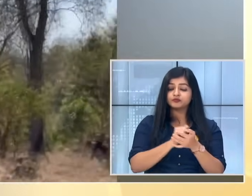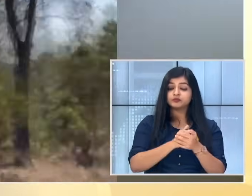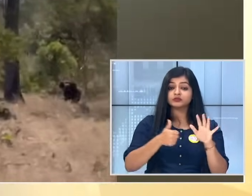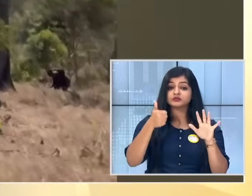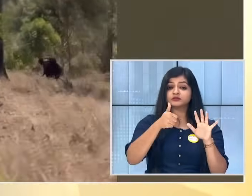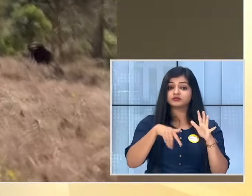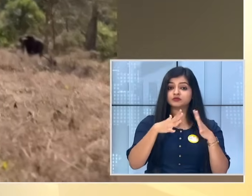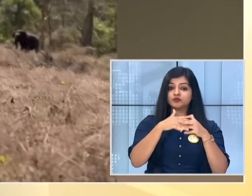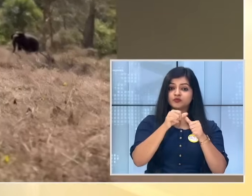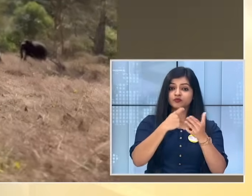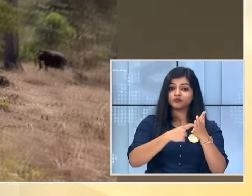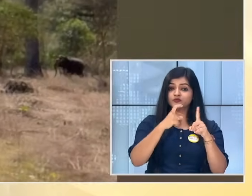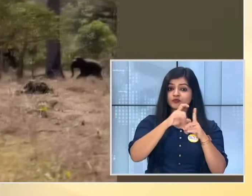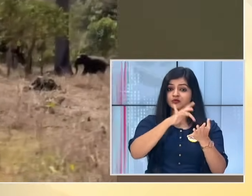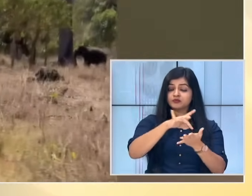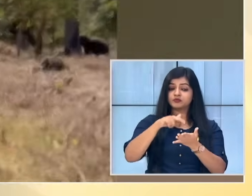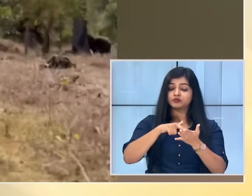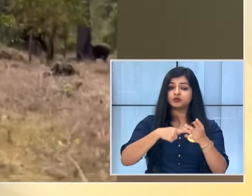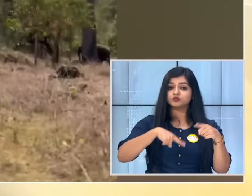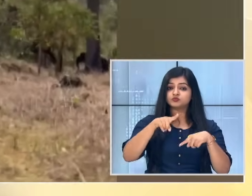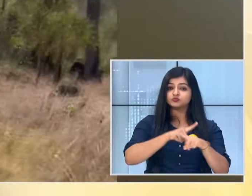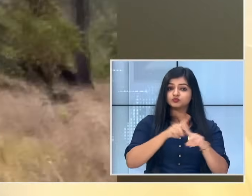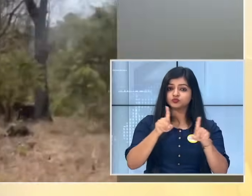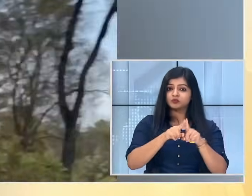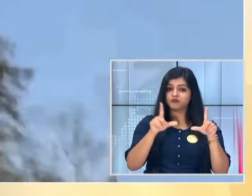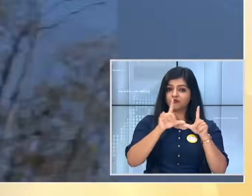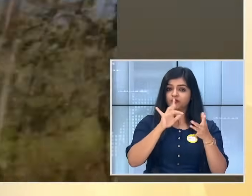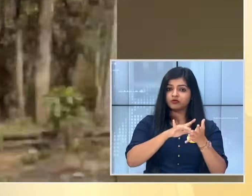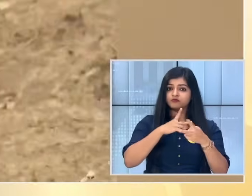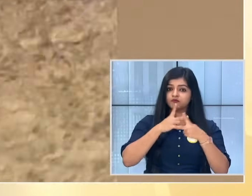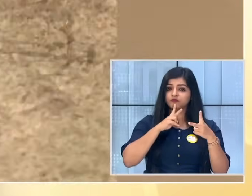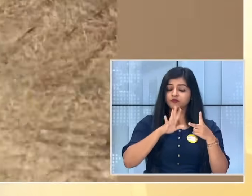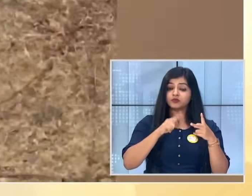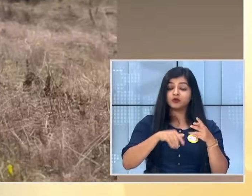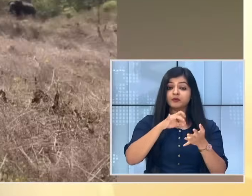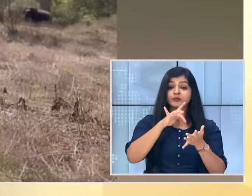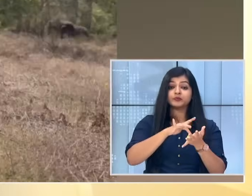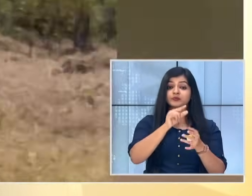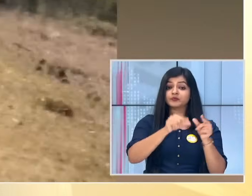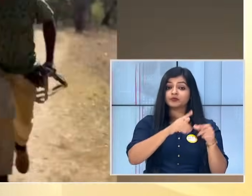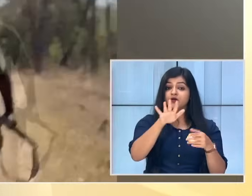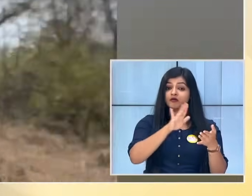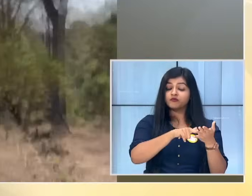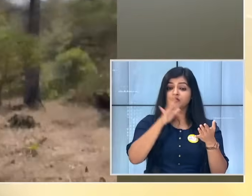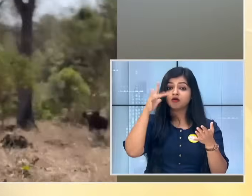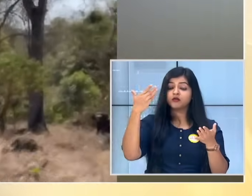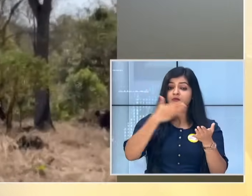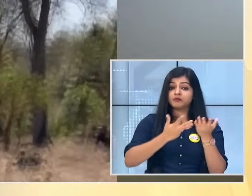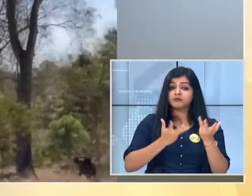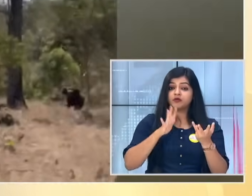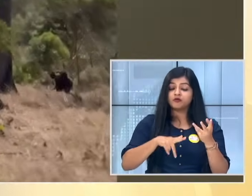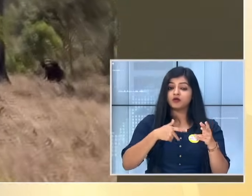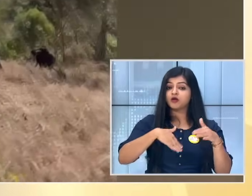വാർഡുകളിൽ നിരോധനാജ്ഞ തുടരുന്ന പശ്ചാത്തലമുണ്ട്. ഒരുപക്ഷേ ജനവാസ മേഖലയിലേക്ക് ഈ ആന കടന്നു വരാനുള്ള സാധ്യതയുണ്ട് എന്നുള്ളതുകൊണ്ട് തന്നെയാണ് നിരോധനാജ്ഞ പുറപ്പെടുവിച്ചിട്ടുള്ളത്.